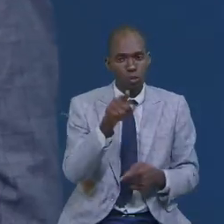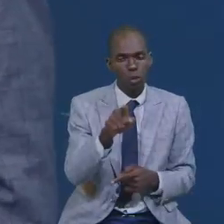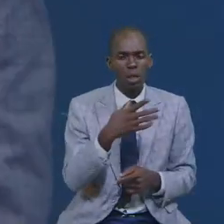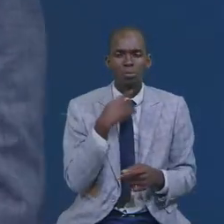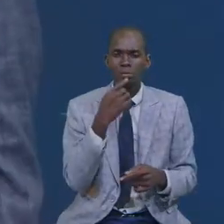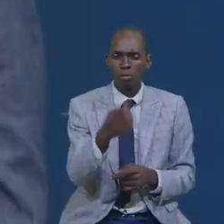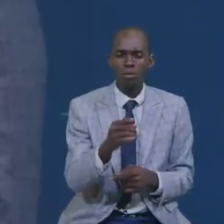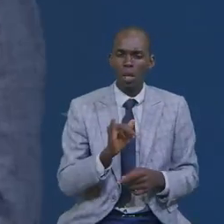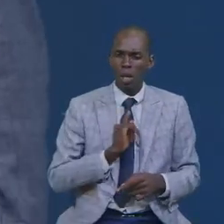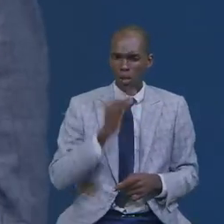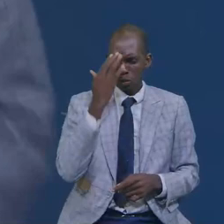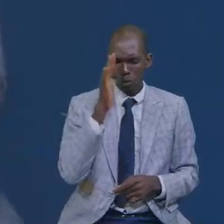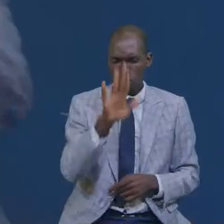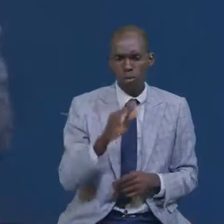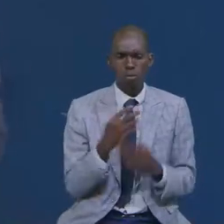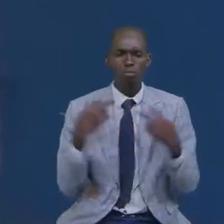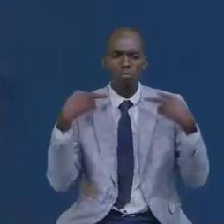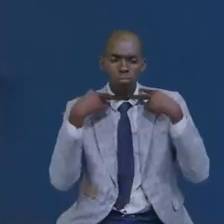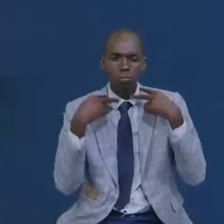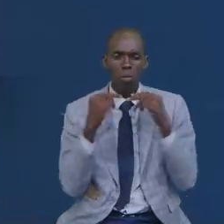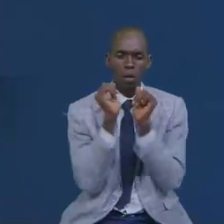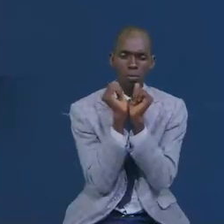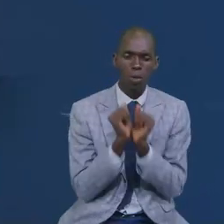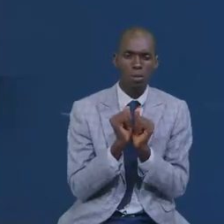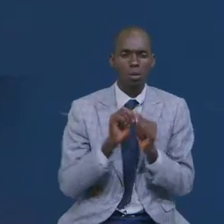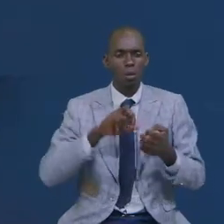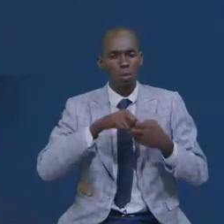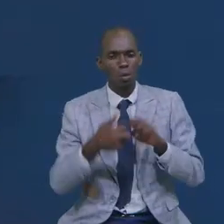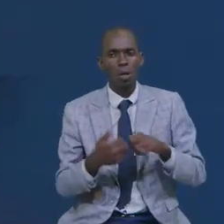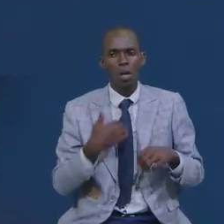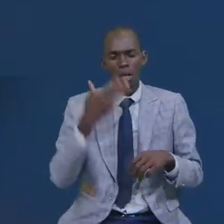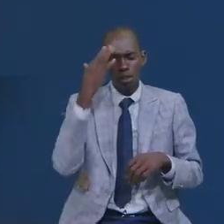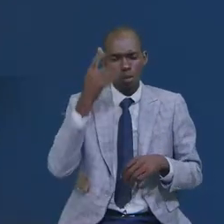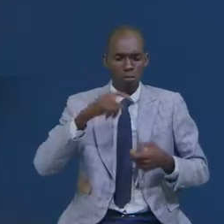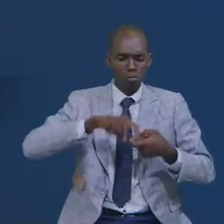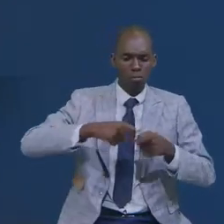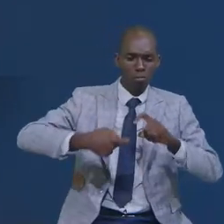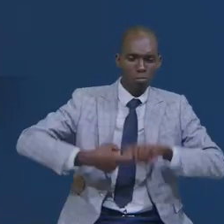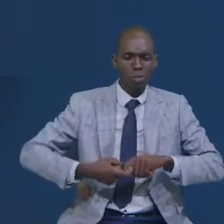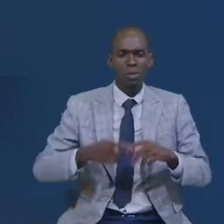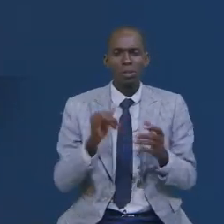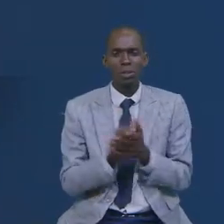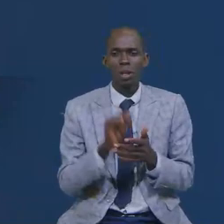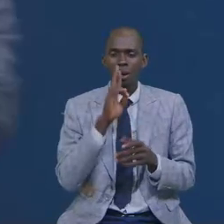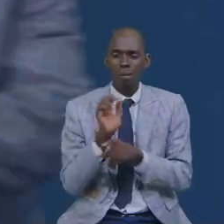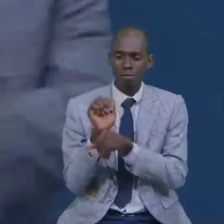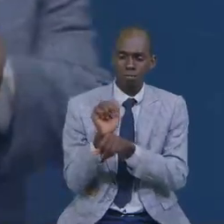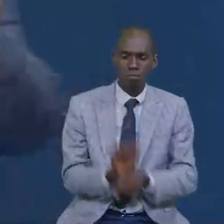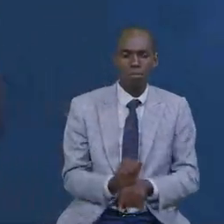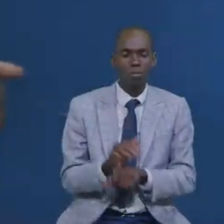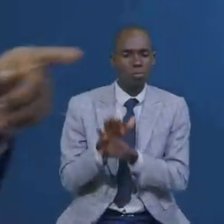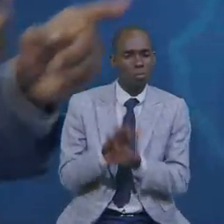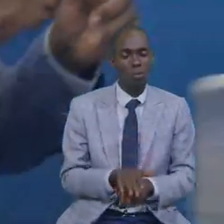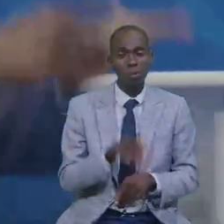de connais les jours je connais les montagnes je connais donc les liens et les chaînes qui vous